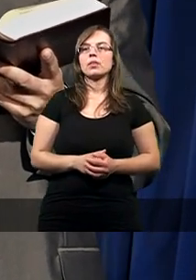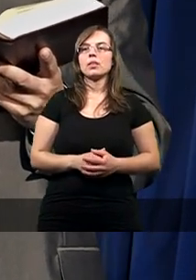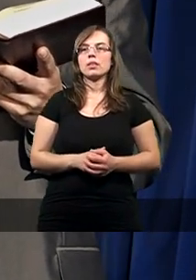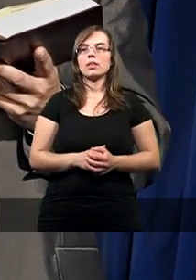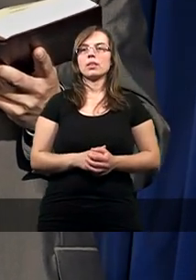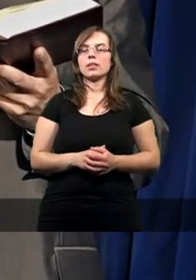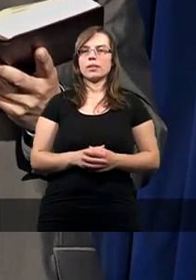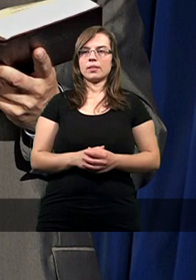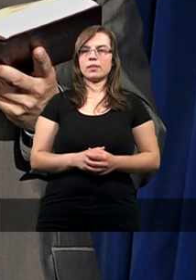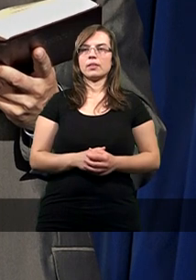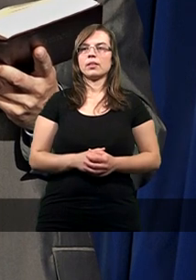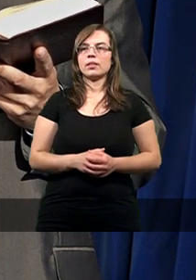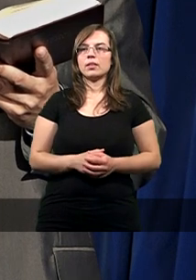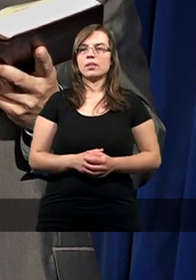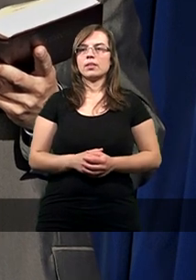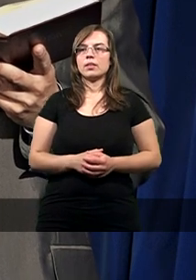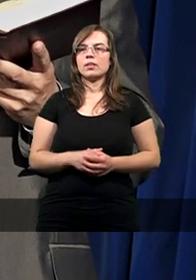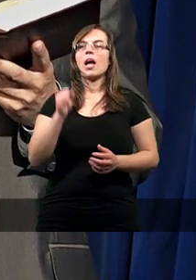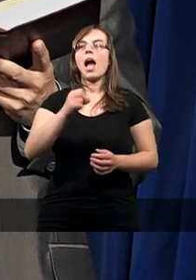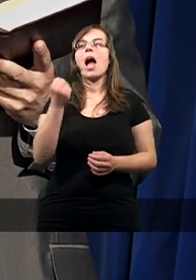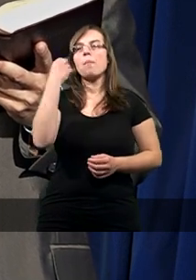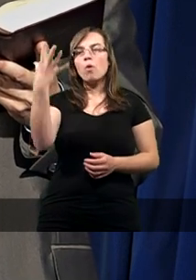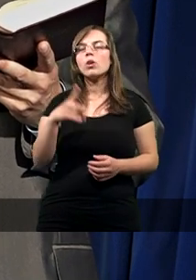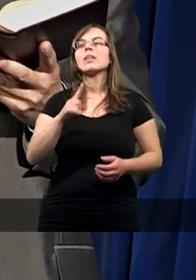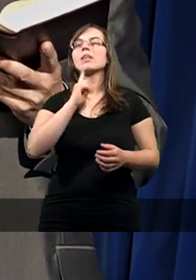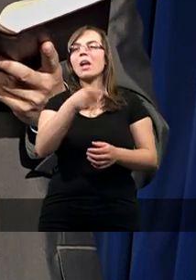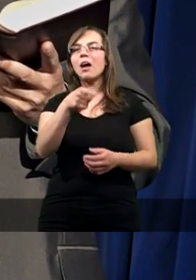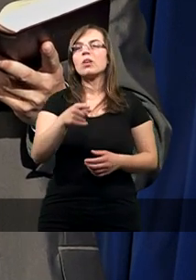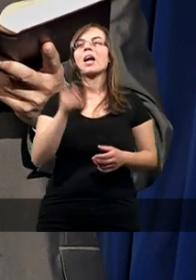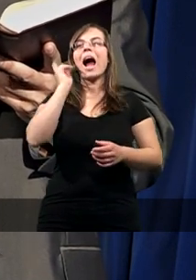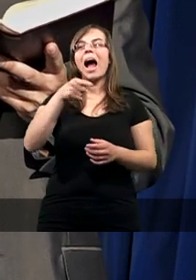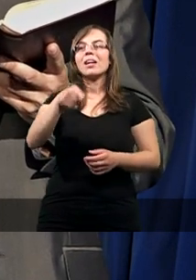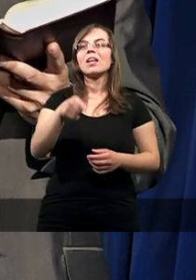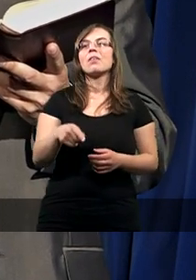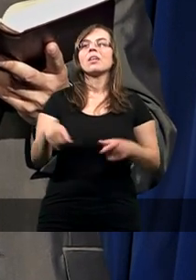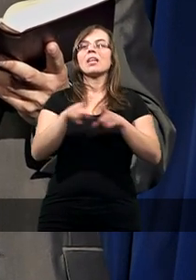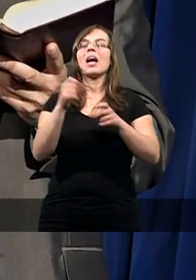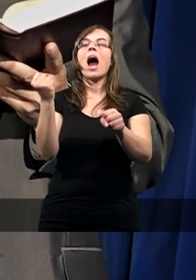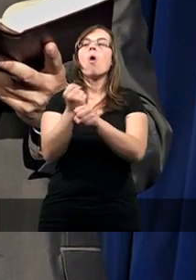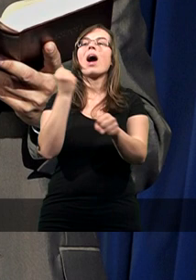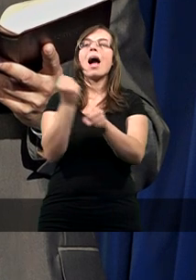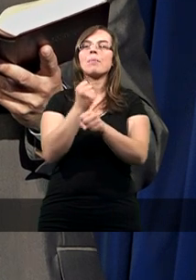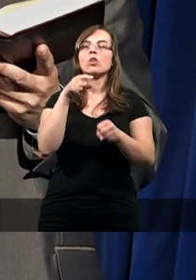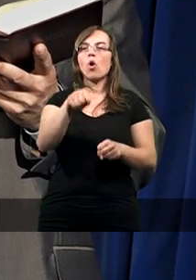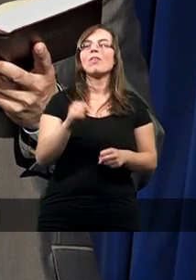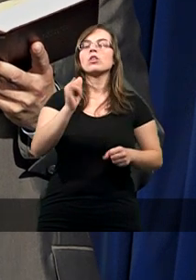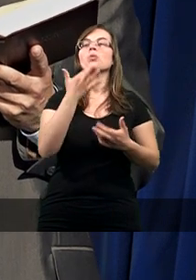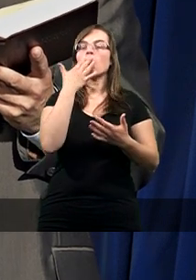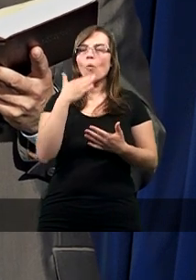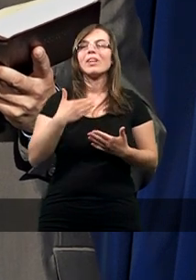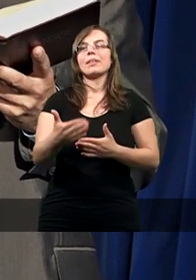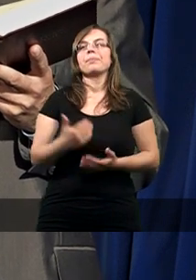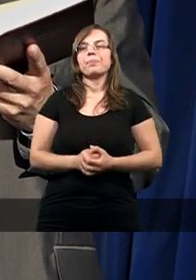such should be stoned. What do you say? A Mojżesz w zakonie kazał nam takie kamienować. Ty zaś co